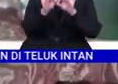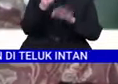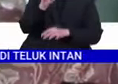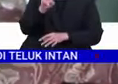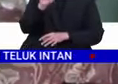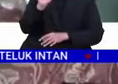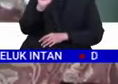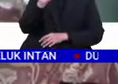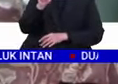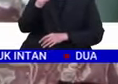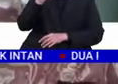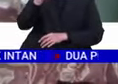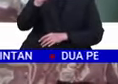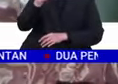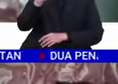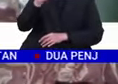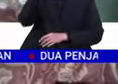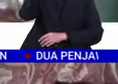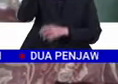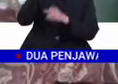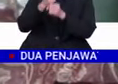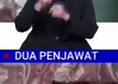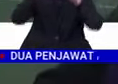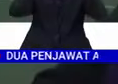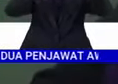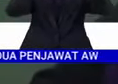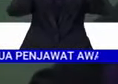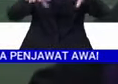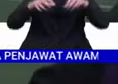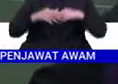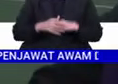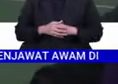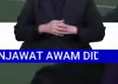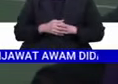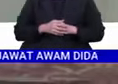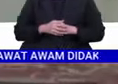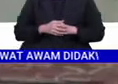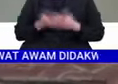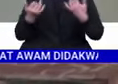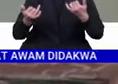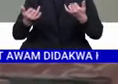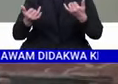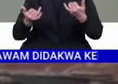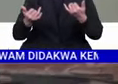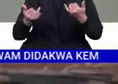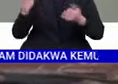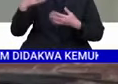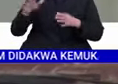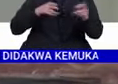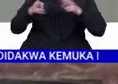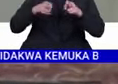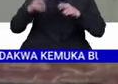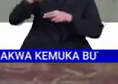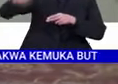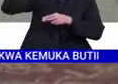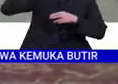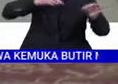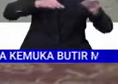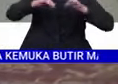mendapat keberkatan jadi kita Hai begitu jangan oleh PH perusahaan Vega